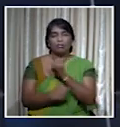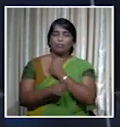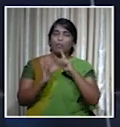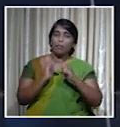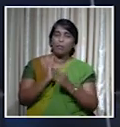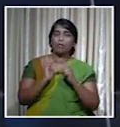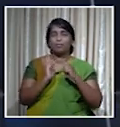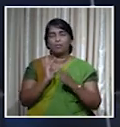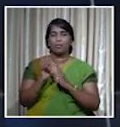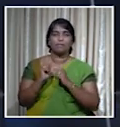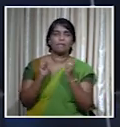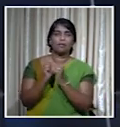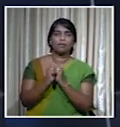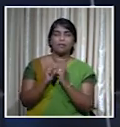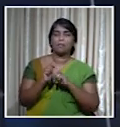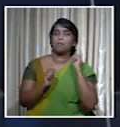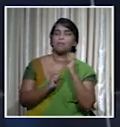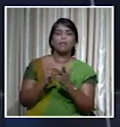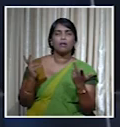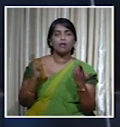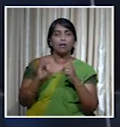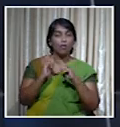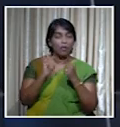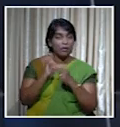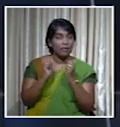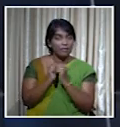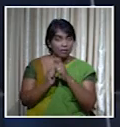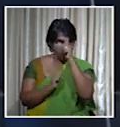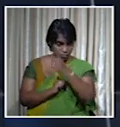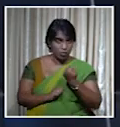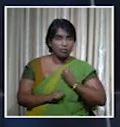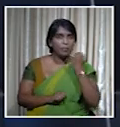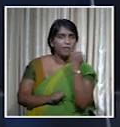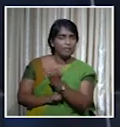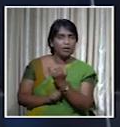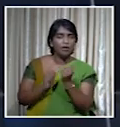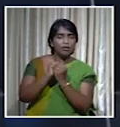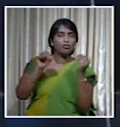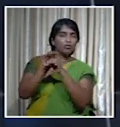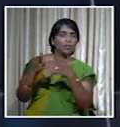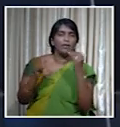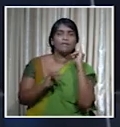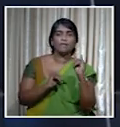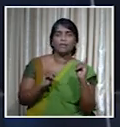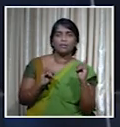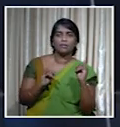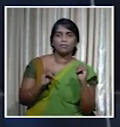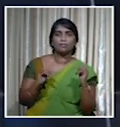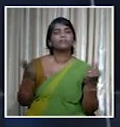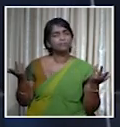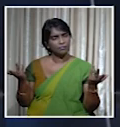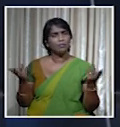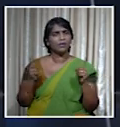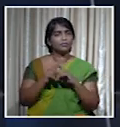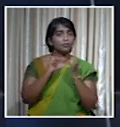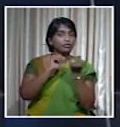එතකොට අතිකාල ගෙවන්න වෙනවා. අතිකාල වැඩ කරන්න වෙනවා. එතකොට අතිකාල වැඩ කරන වෛද්‍යවරයාගේ වැරද්ද ඒ බඳව නොගැනීමද වැරද්ද. ඉතින් එතන තියෙන්නේ